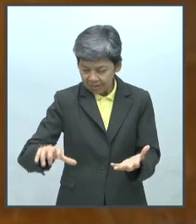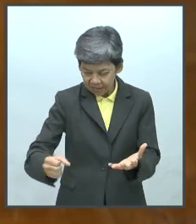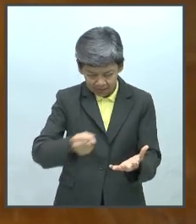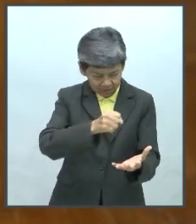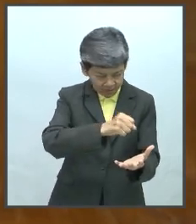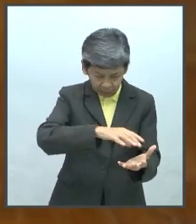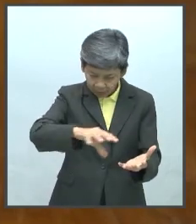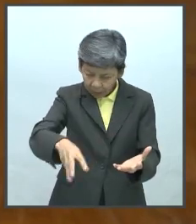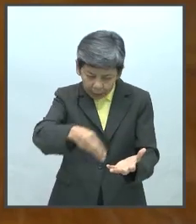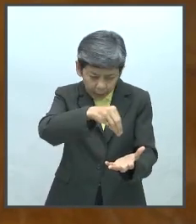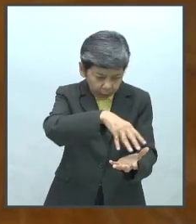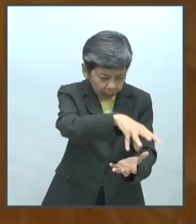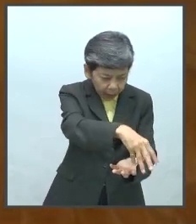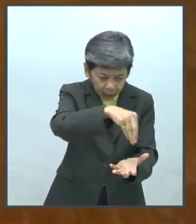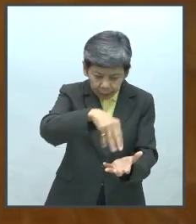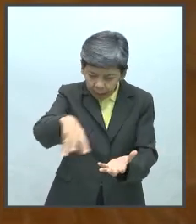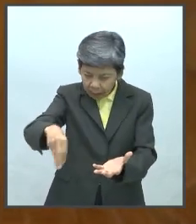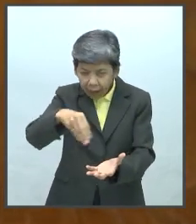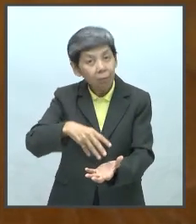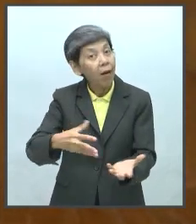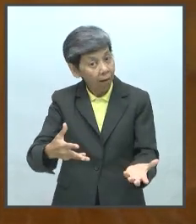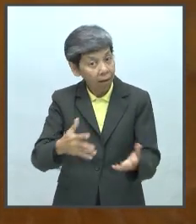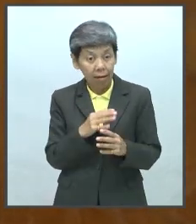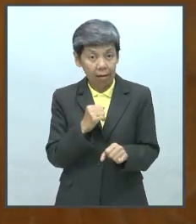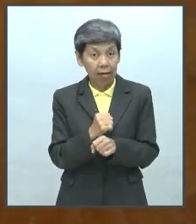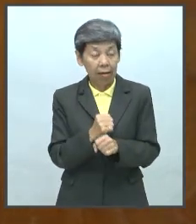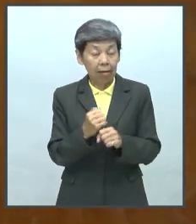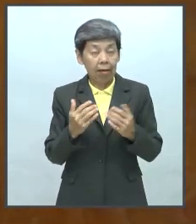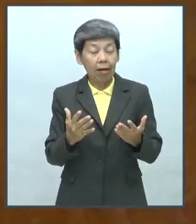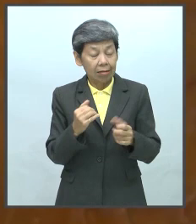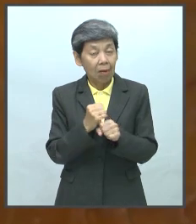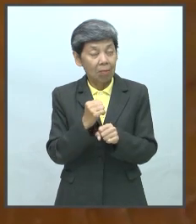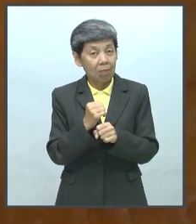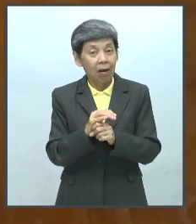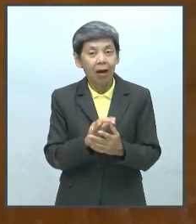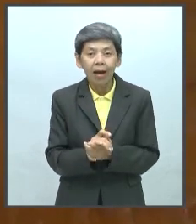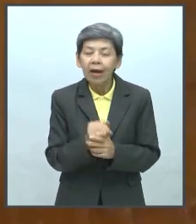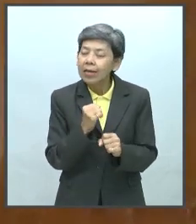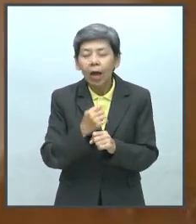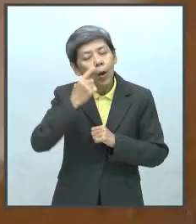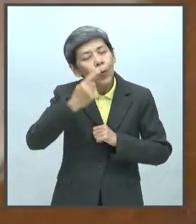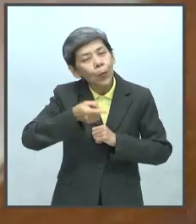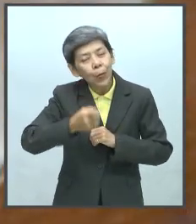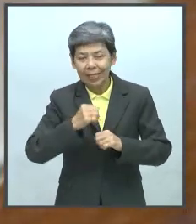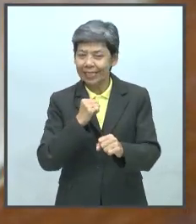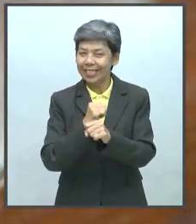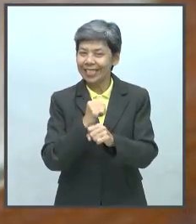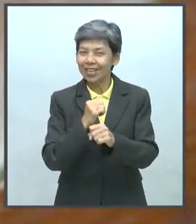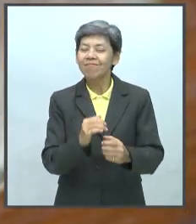ลาทำบางคนหนักอ่อนหนักเค็มอะไรก็ตามคราวนี้พอเวลาทำมันก็เลยกลายเป็นว่าในเชิงอนุรักษ์หรือการ